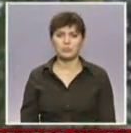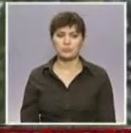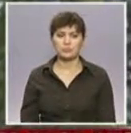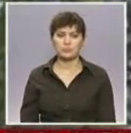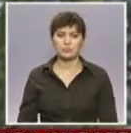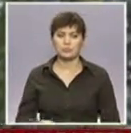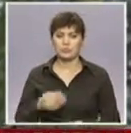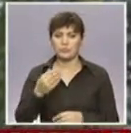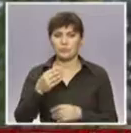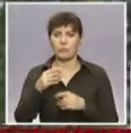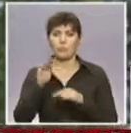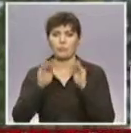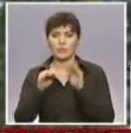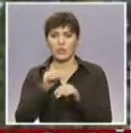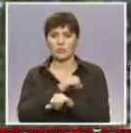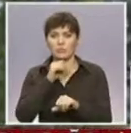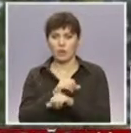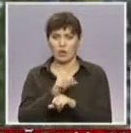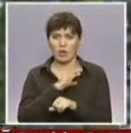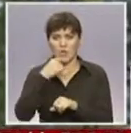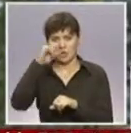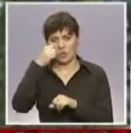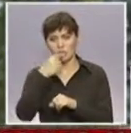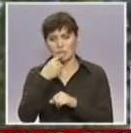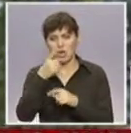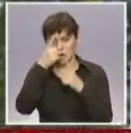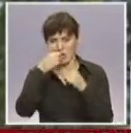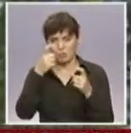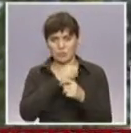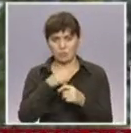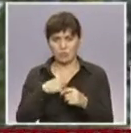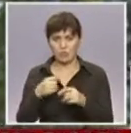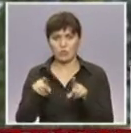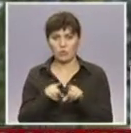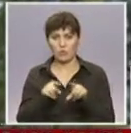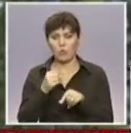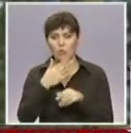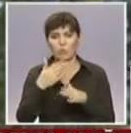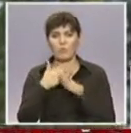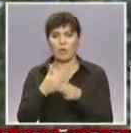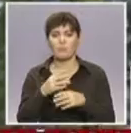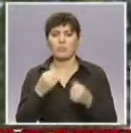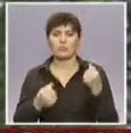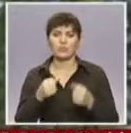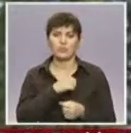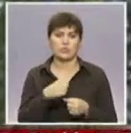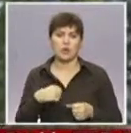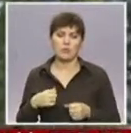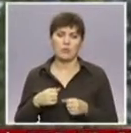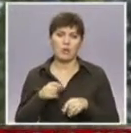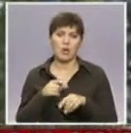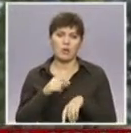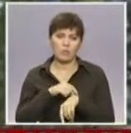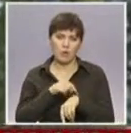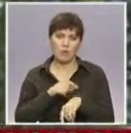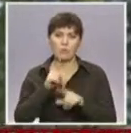остановки. Бұл құрылғы аялдамаларды қазақ және орыс тілінде хабарлайтын болады. Сондай-ақ оның көмегімен жүргізуші өзінің жүру графигін